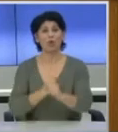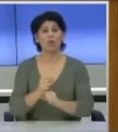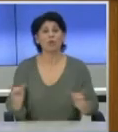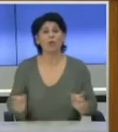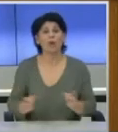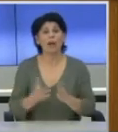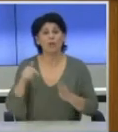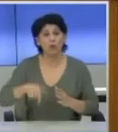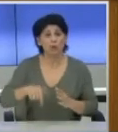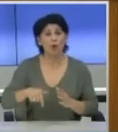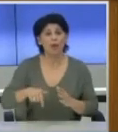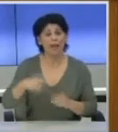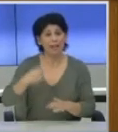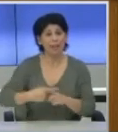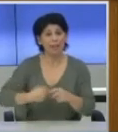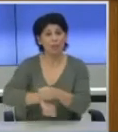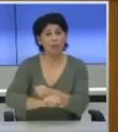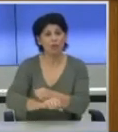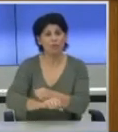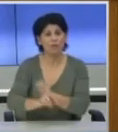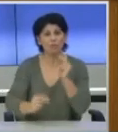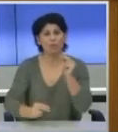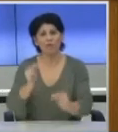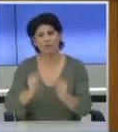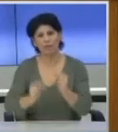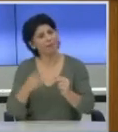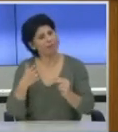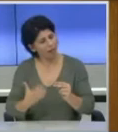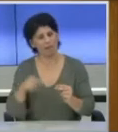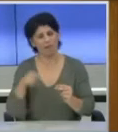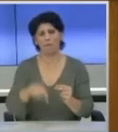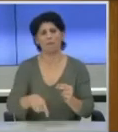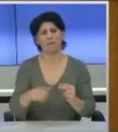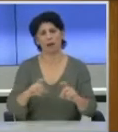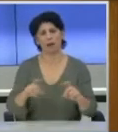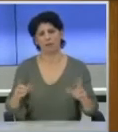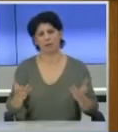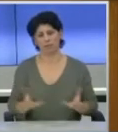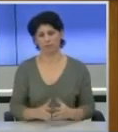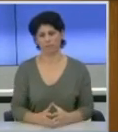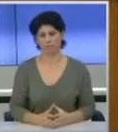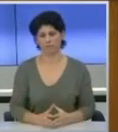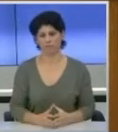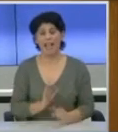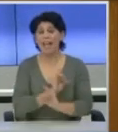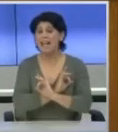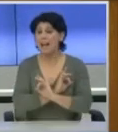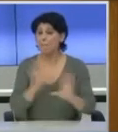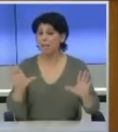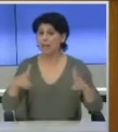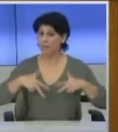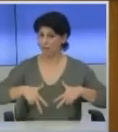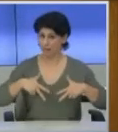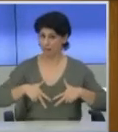τουλάχιστον τώρα το ελληνικό ποδόσφαιρο ταλανίζεται από τέτοια γεγονότα. Και καμία